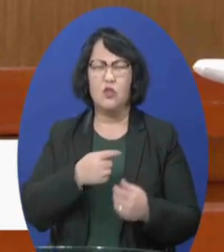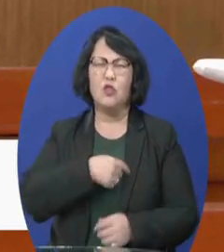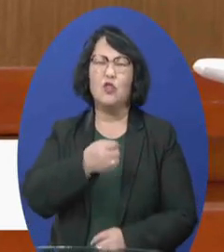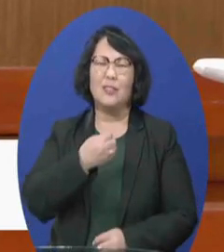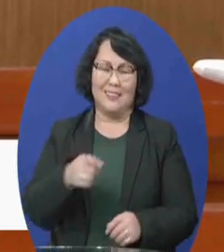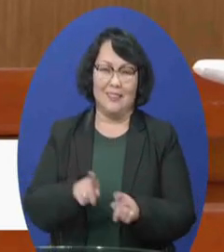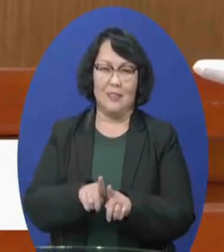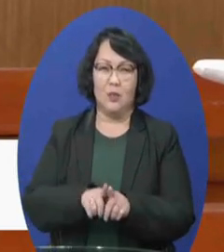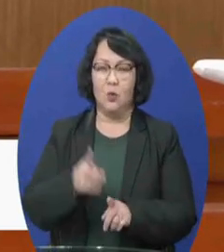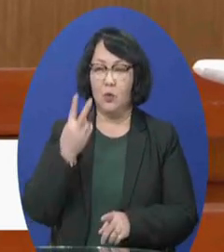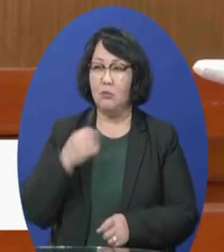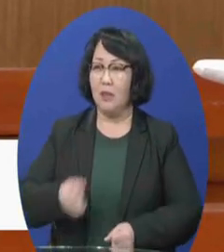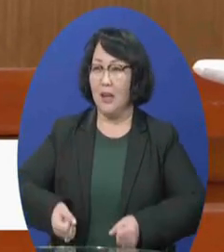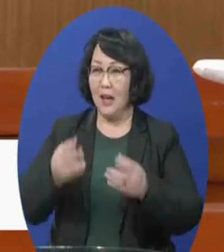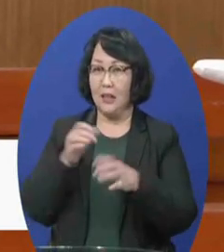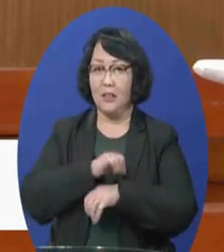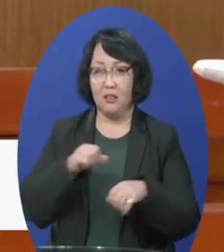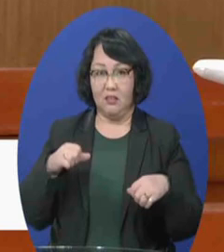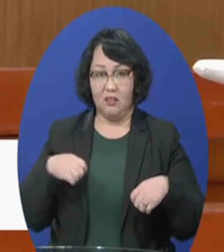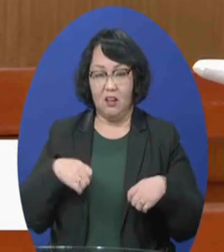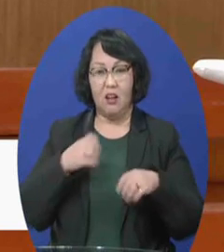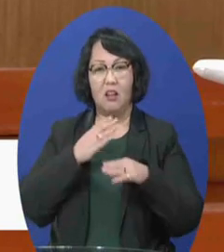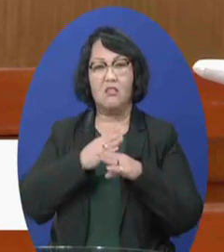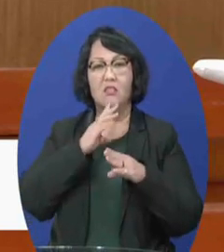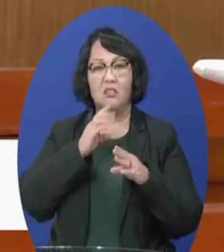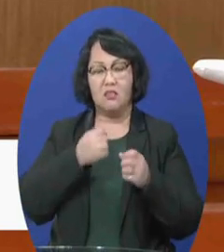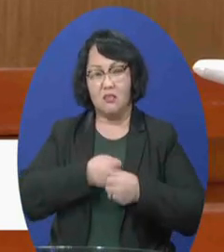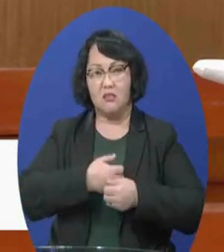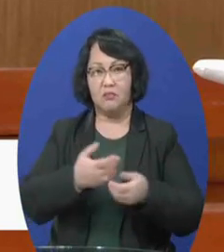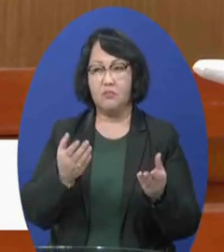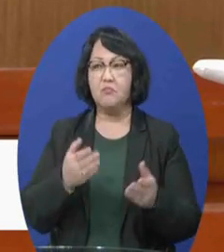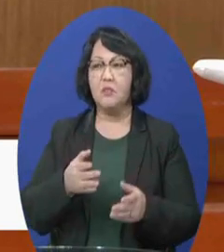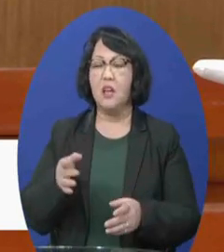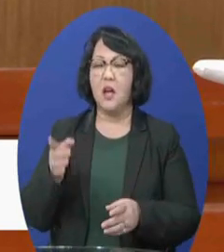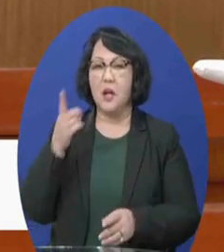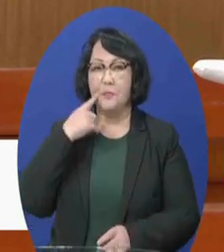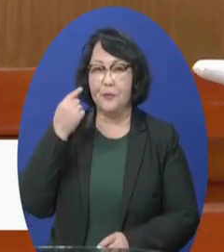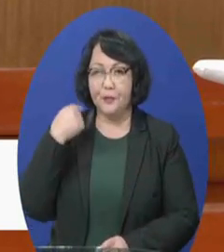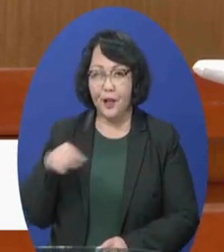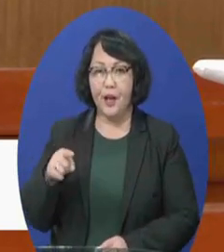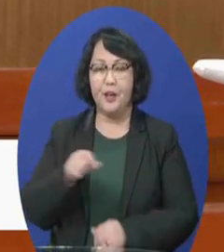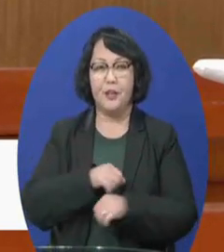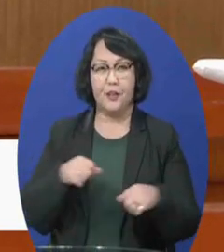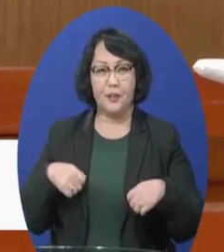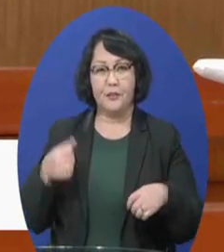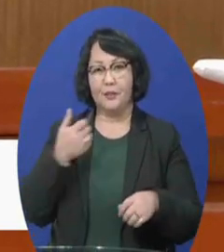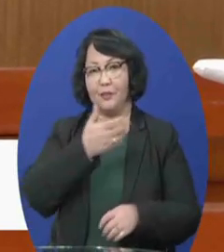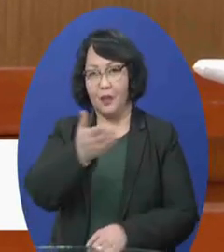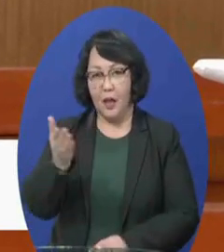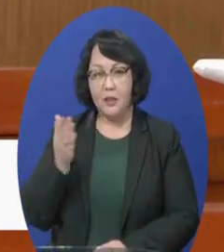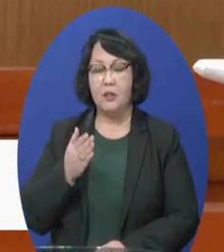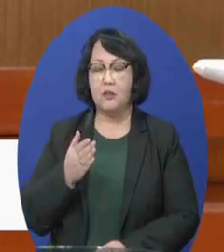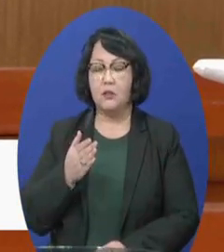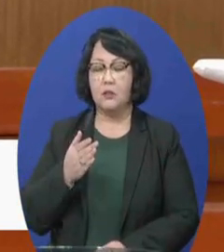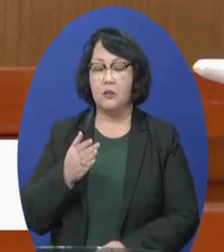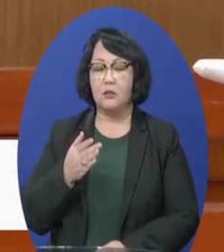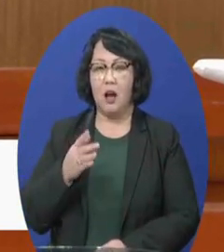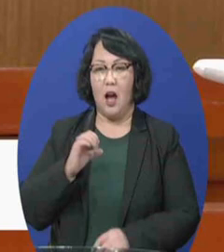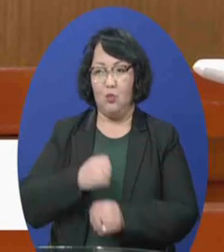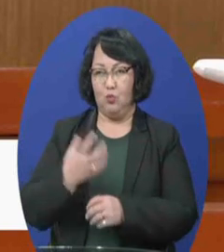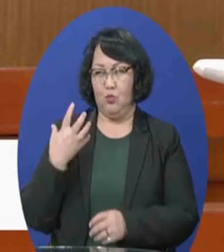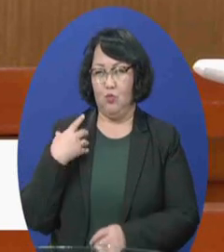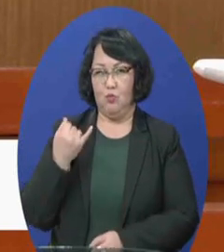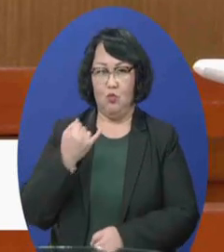одоо ард иргэдэд хэлж тэр эмэгтэйгээс нийт ард иргэдээс ийм хариуцлахгүй байдал